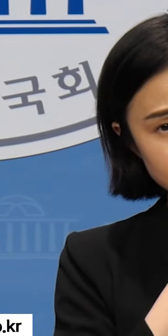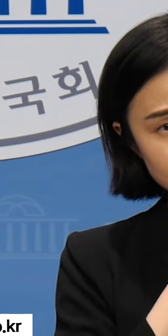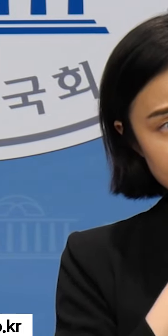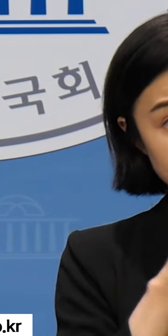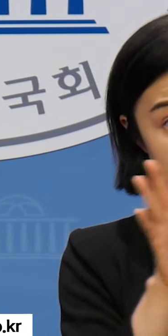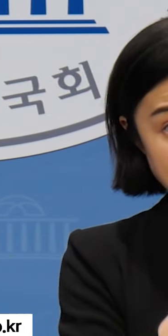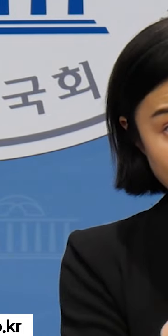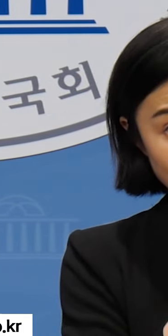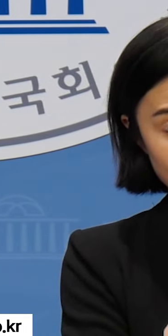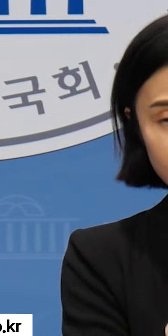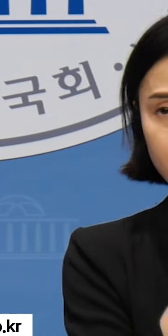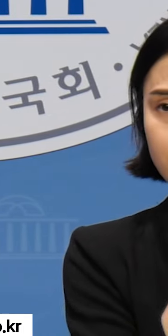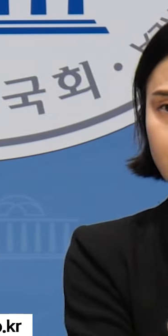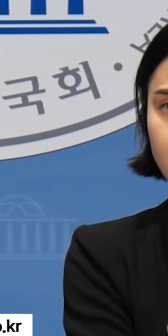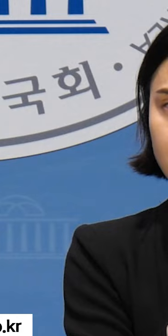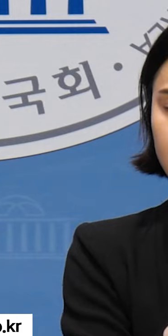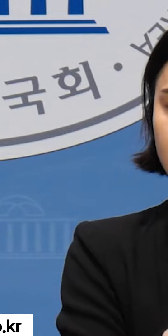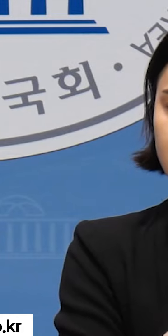방심위 공격이었습니다.